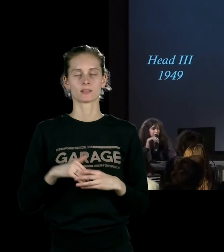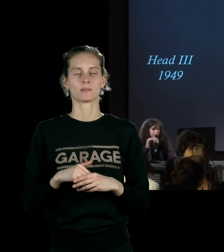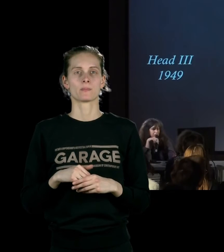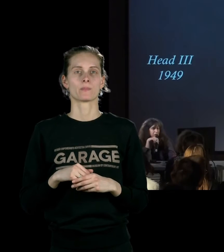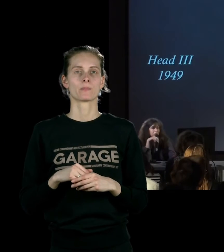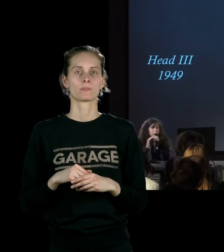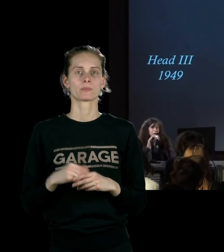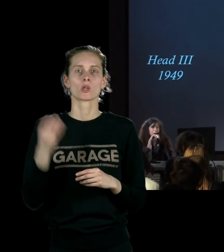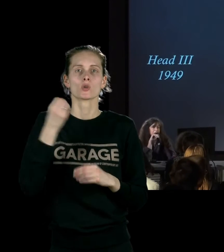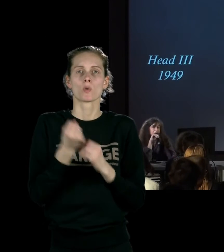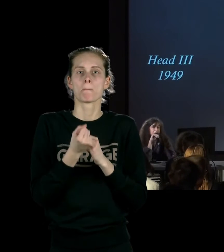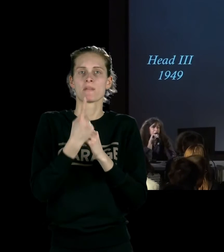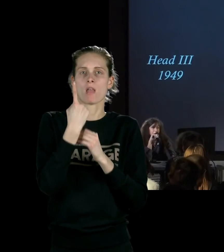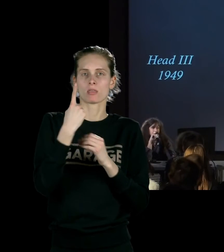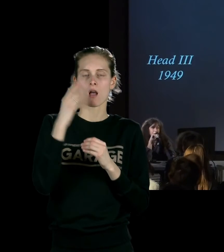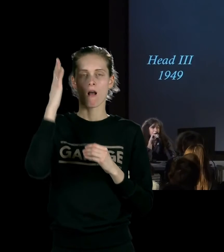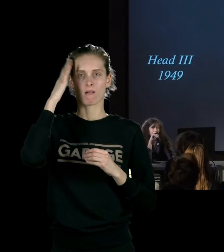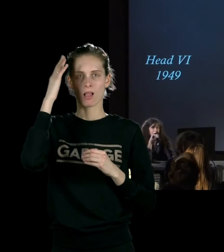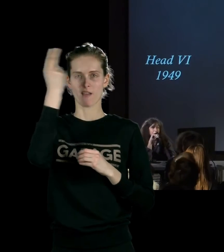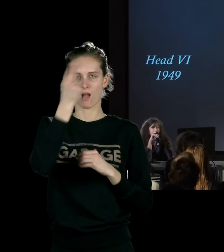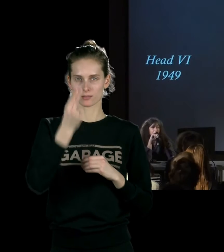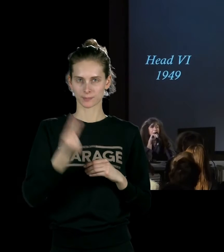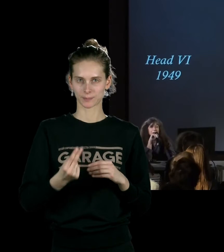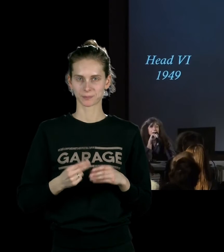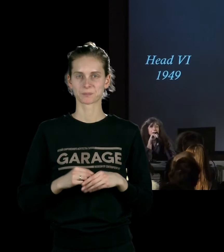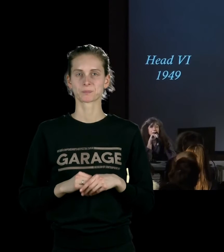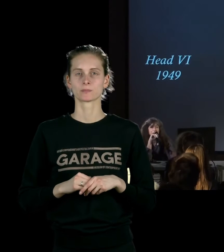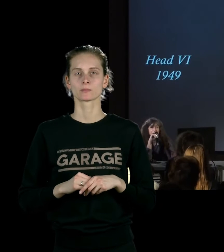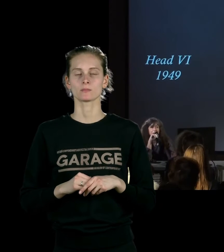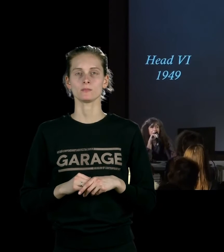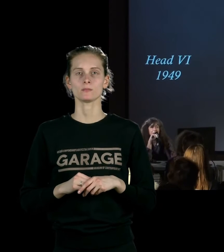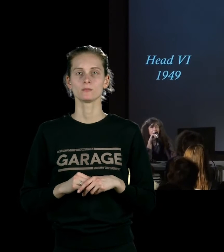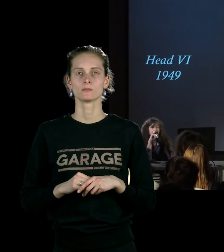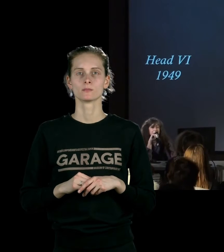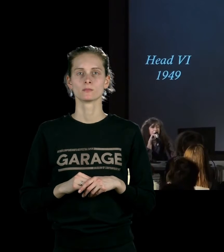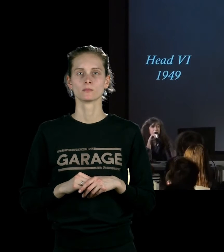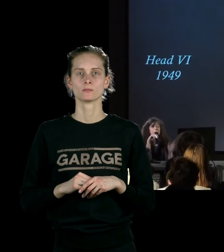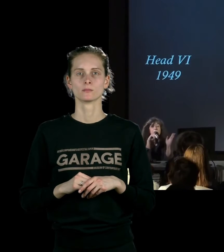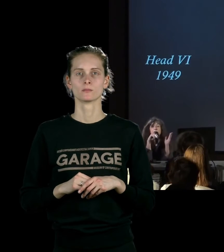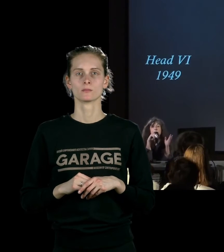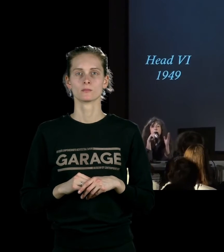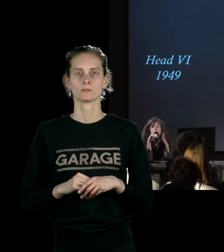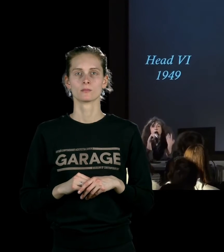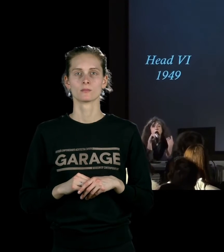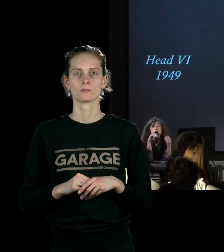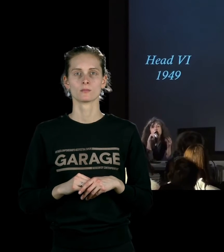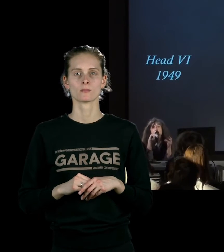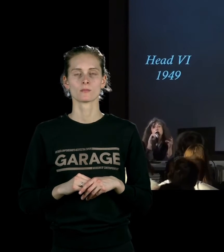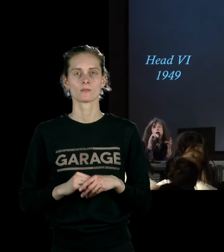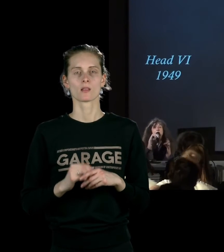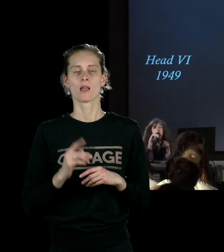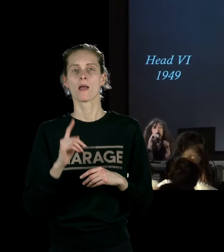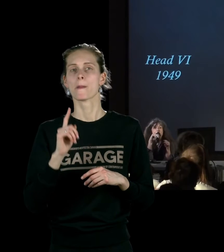одна голова, которая связана с еще одним очень важным, и возникает первая вариация Фрэнсиса